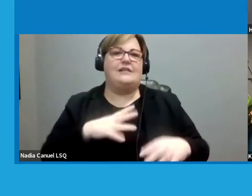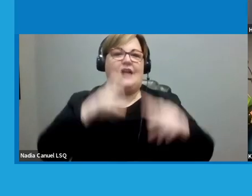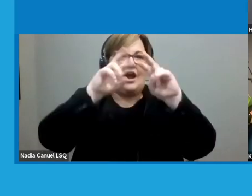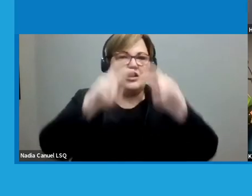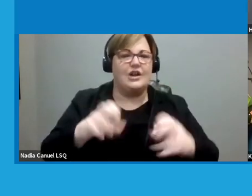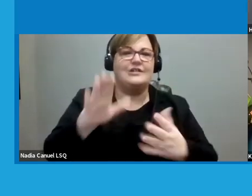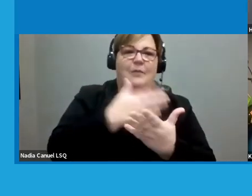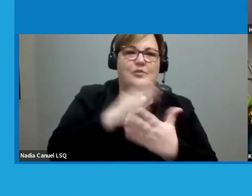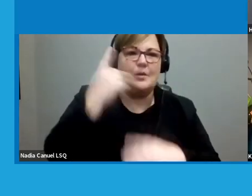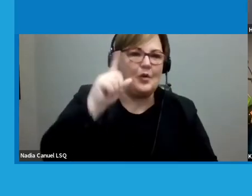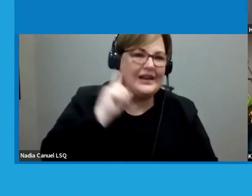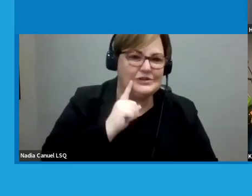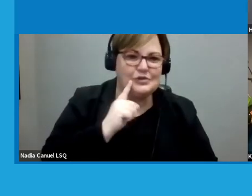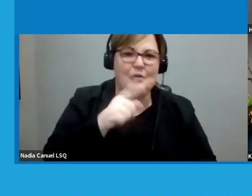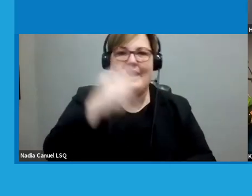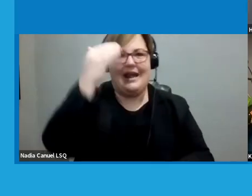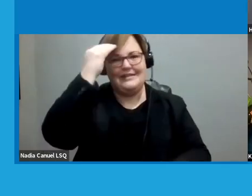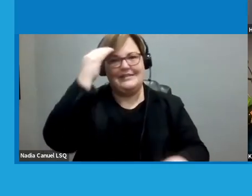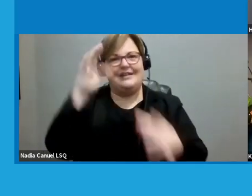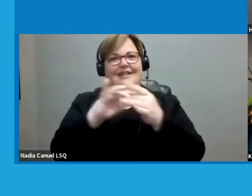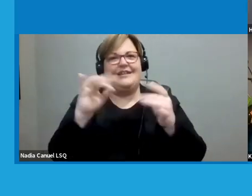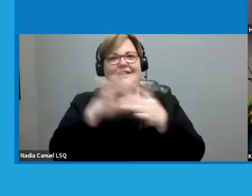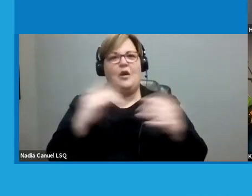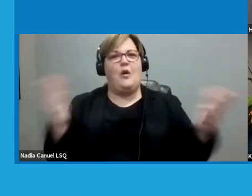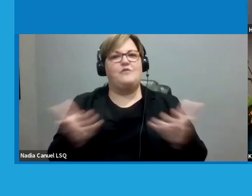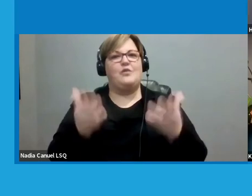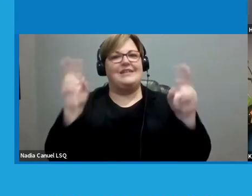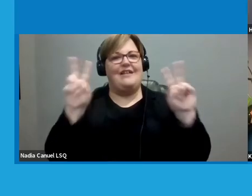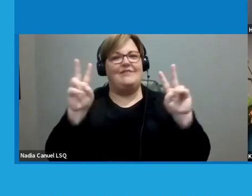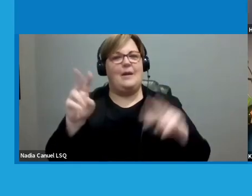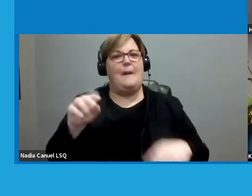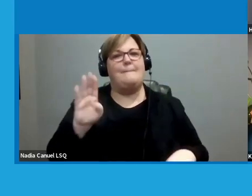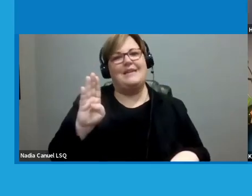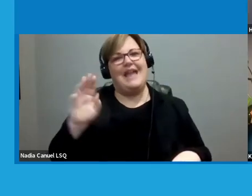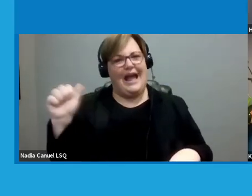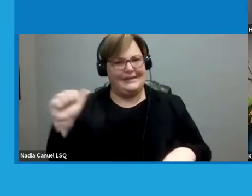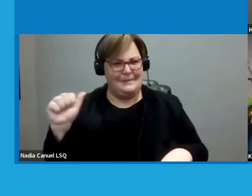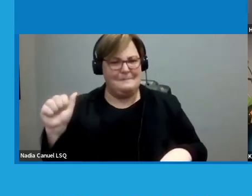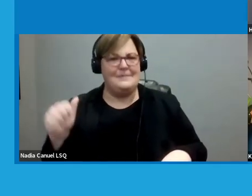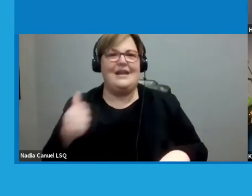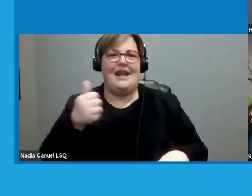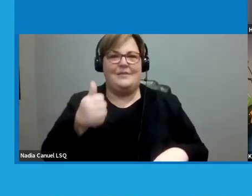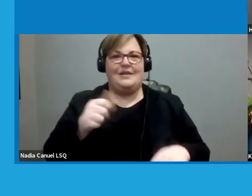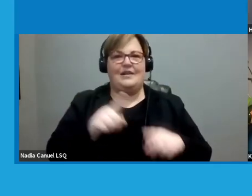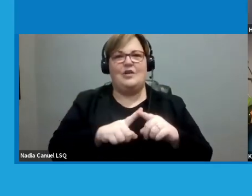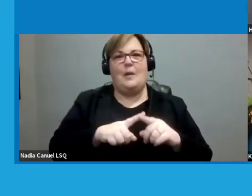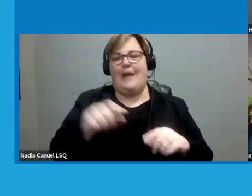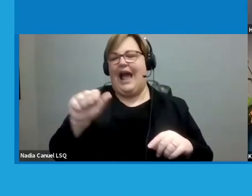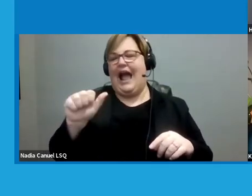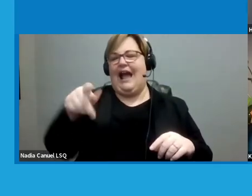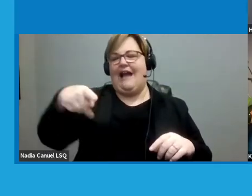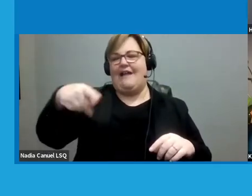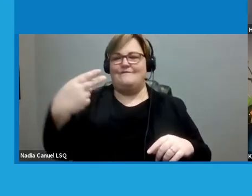de la musique pour des sourds, ainsi que comme interprète de la chanson de Voici la vedette Bee Adam, artiste sourde qui interprète Aphrodite dans La part du